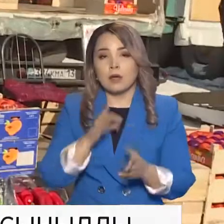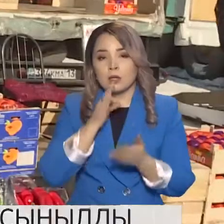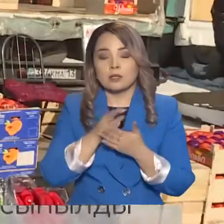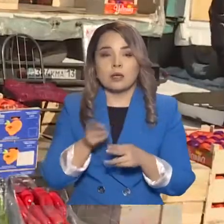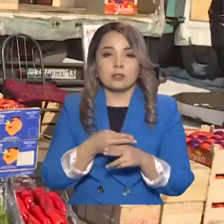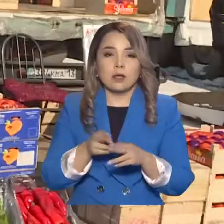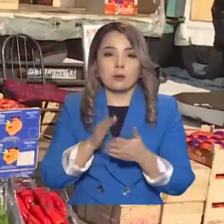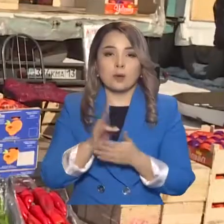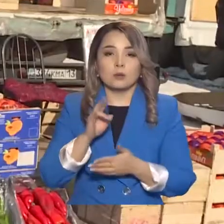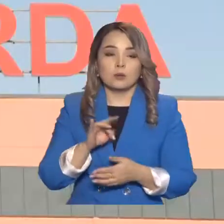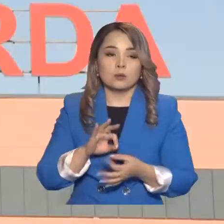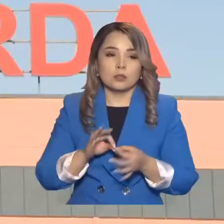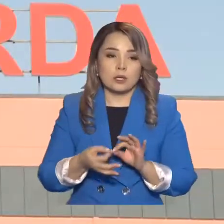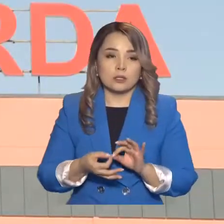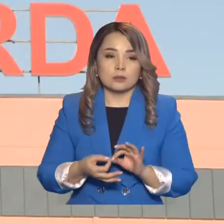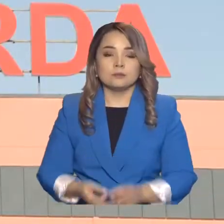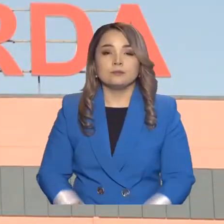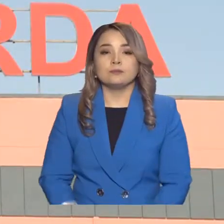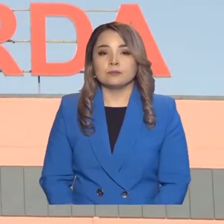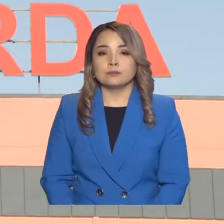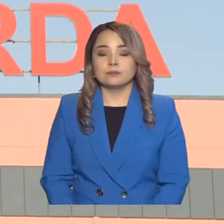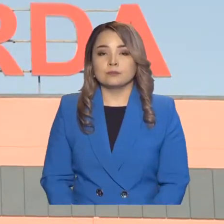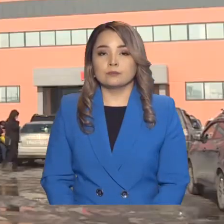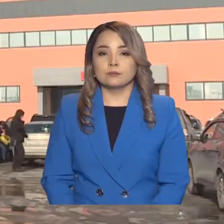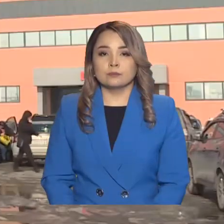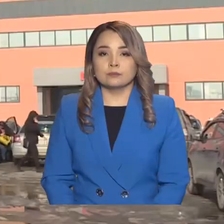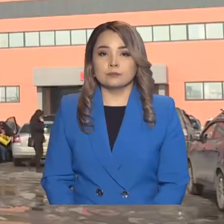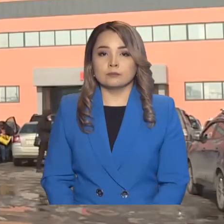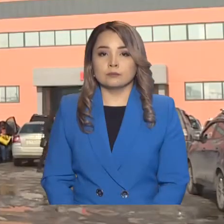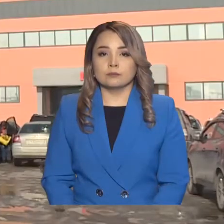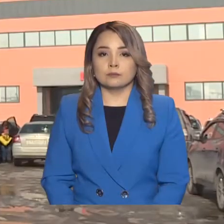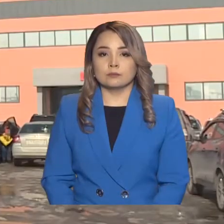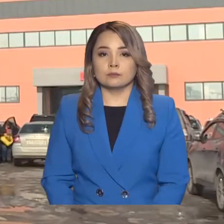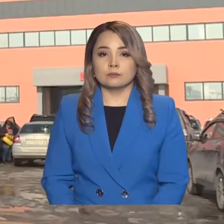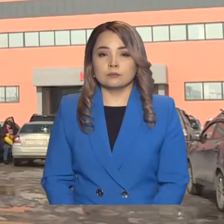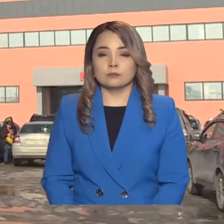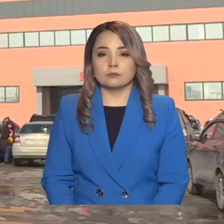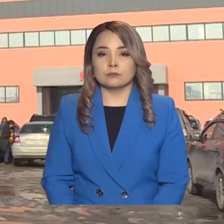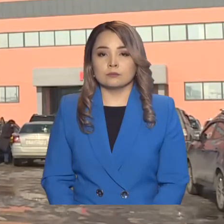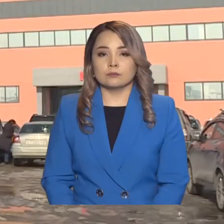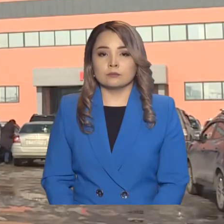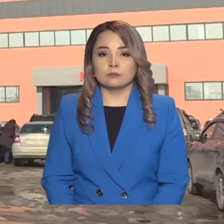араласады. Нұрсұлтан Тілектесов, Бауыржан Сәлмеке, Қазақстан ұлттық телеарнасы, Алматы облысынан.